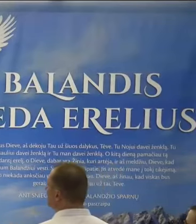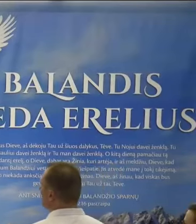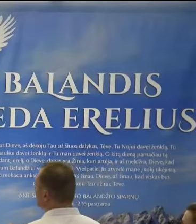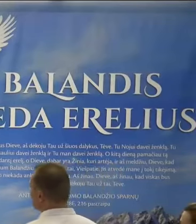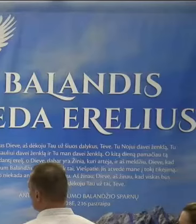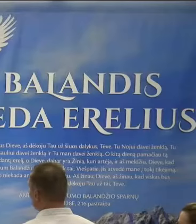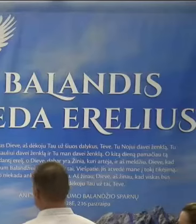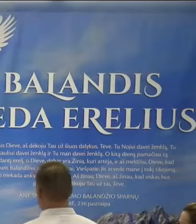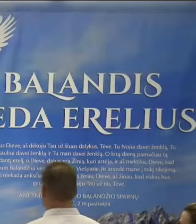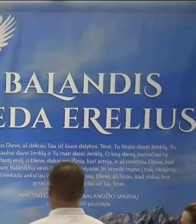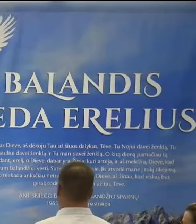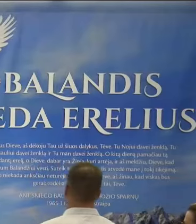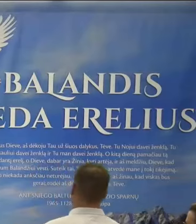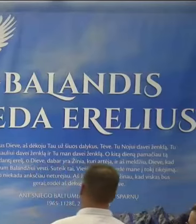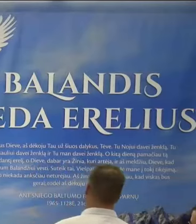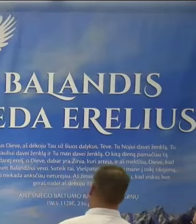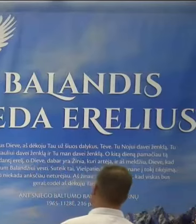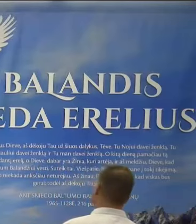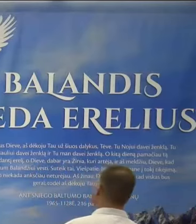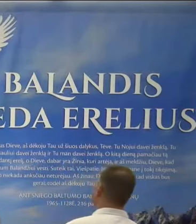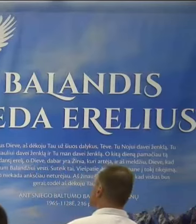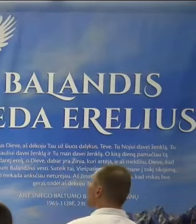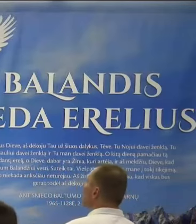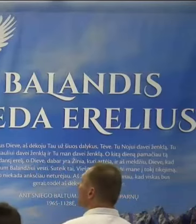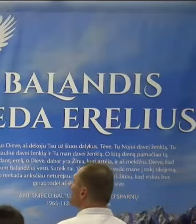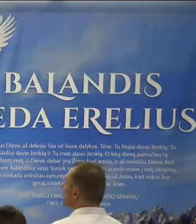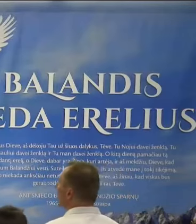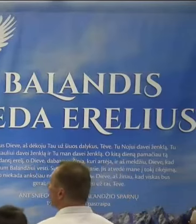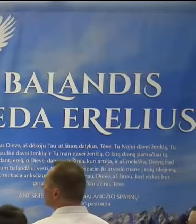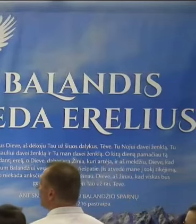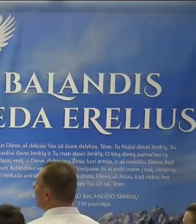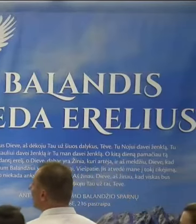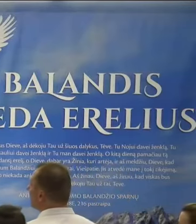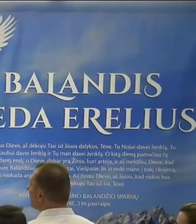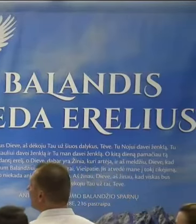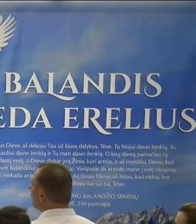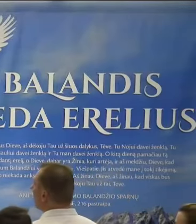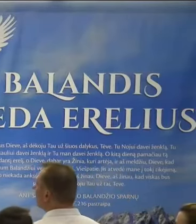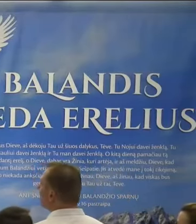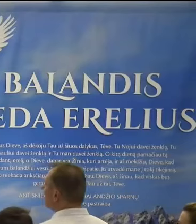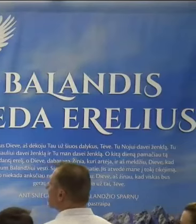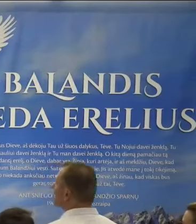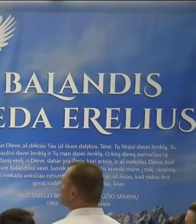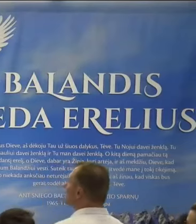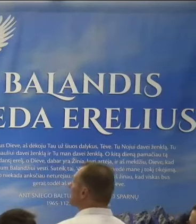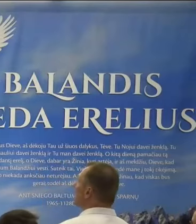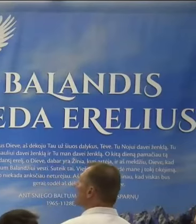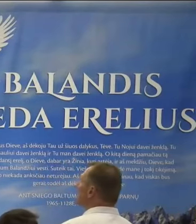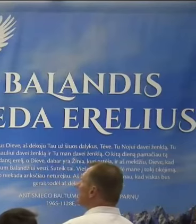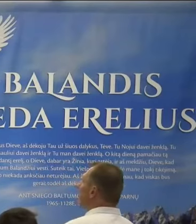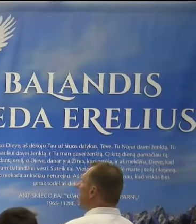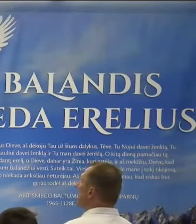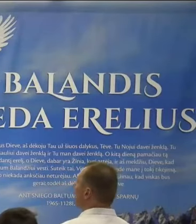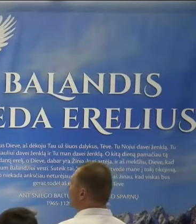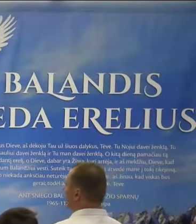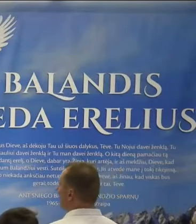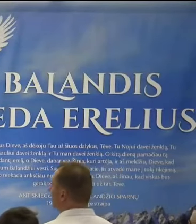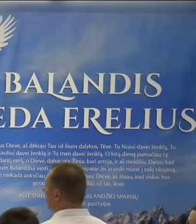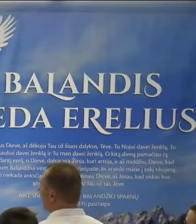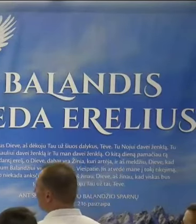Dievas teisus, patarėjas mus. nuo baisios pražūties,